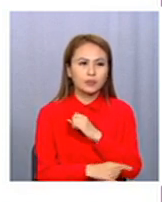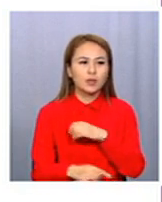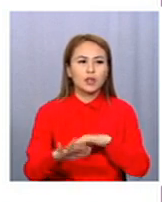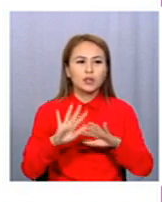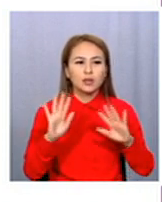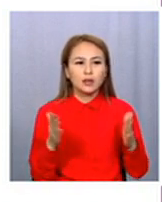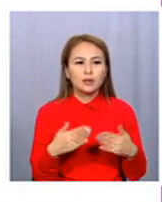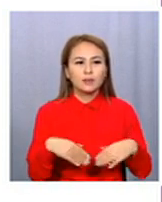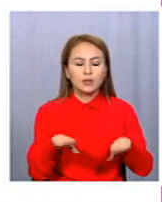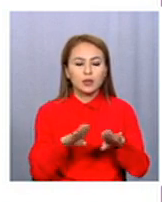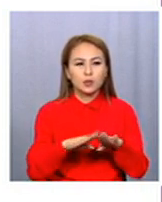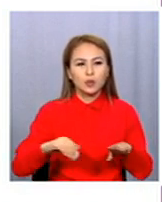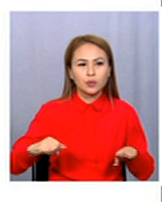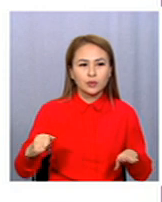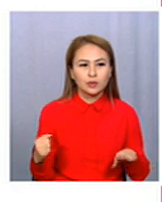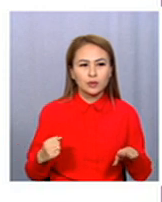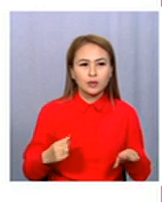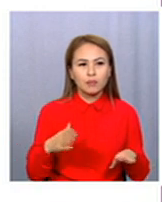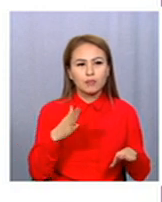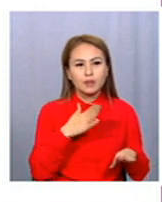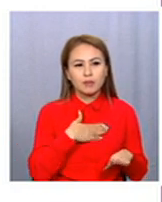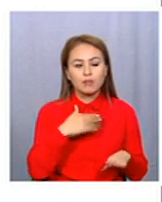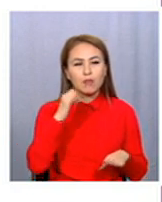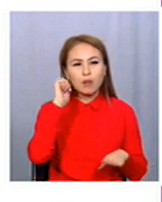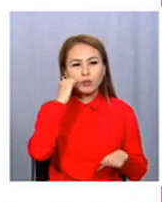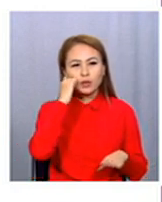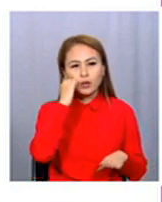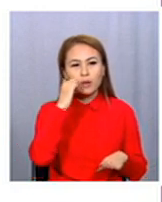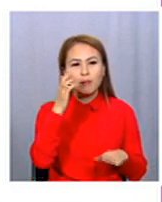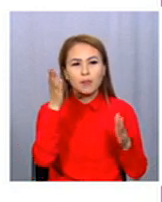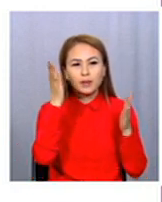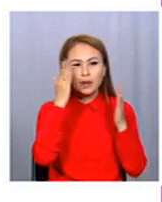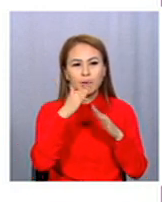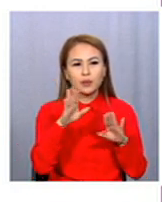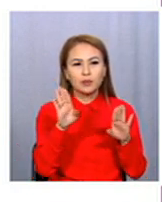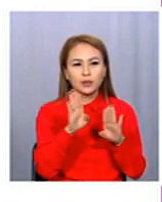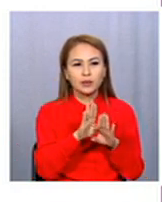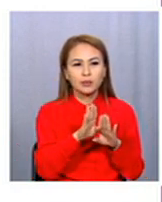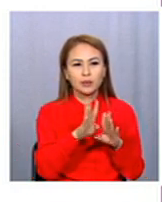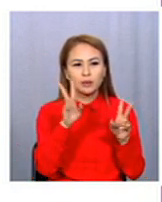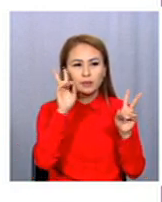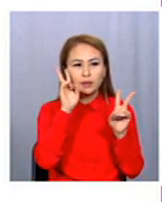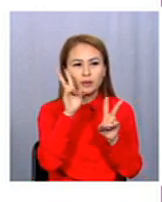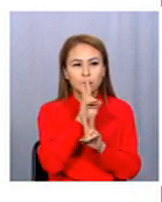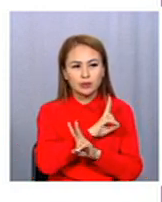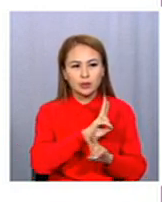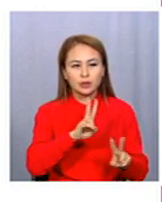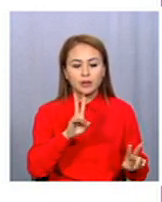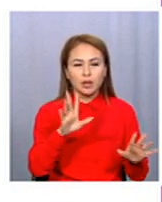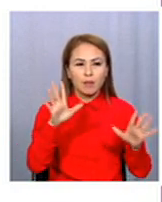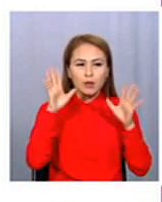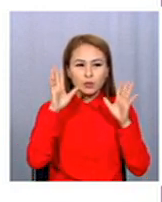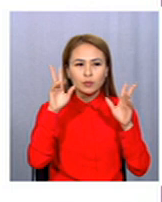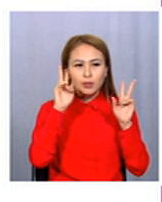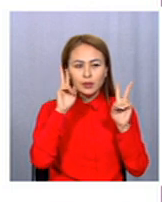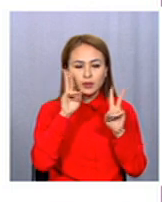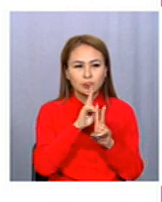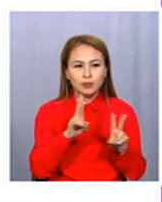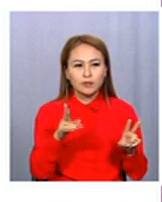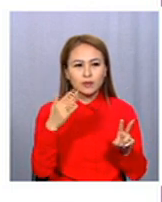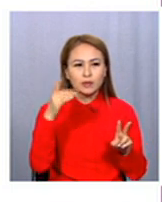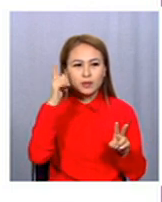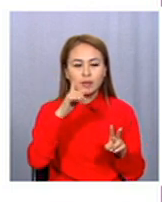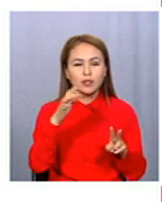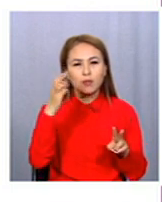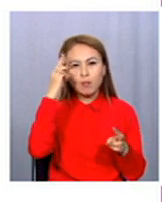Жағдай мынадай жолдастар. Біздің бабушка бата қайыру дегенді білмейді. Намаз оқымайтын